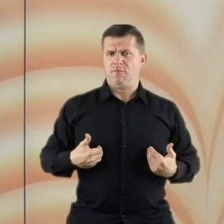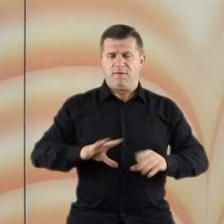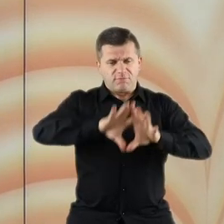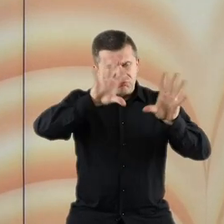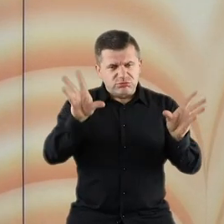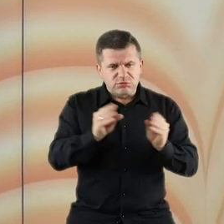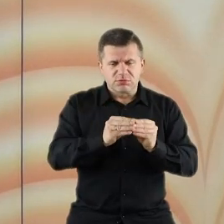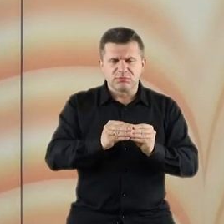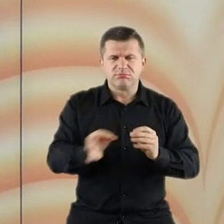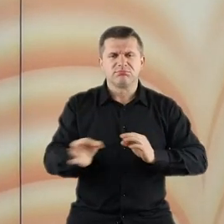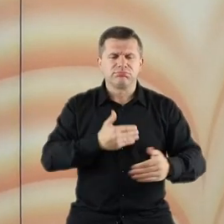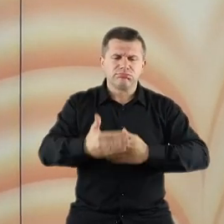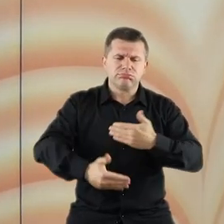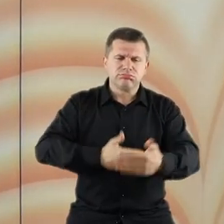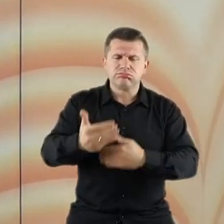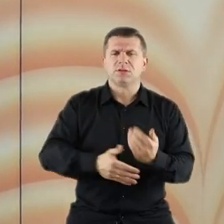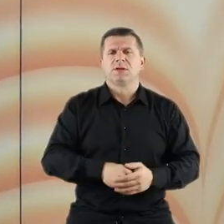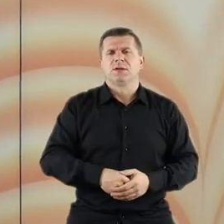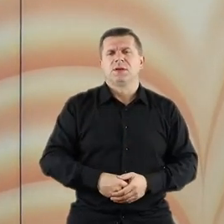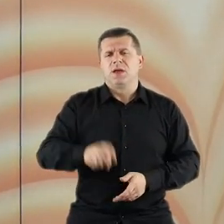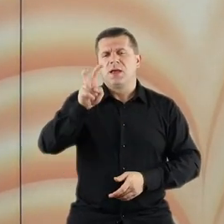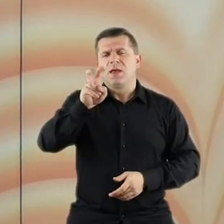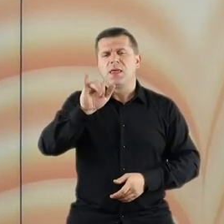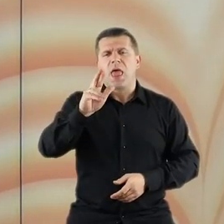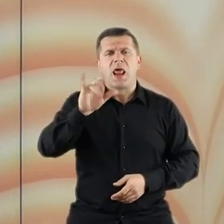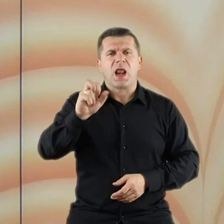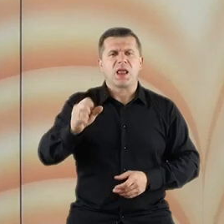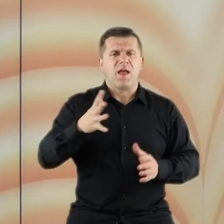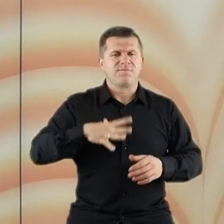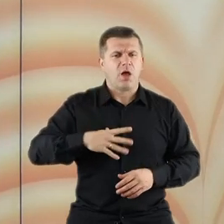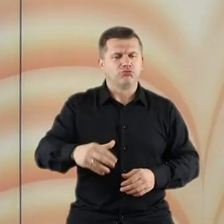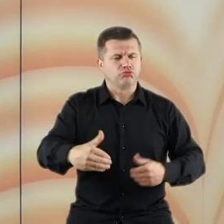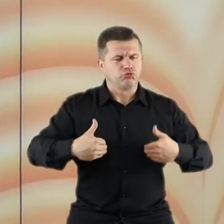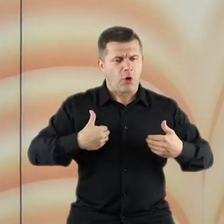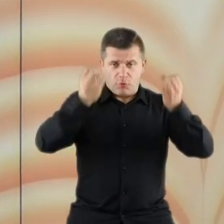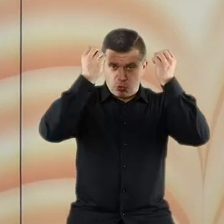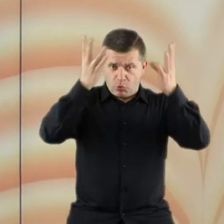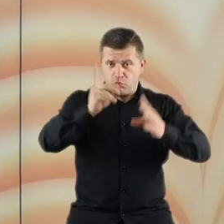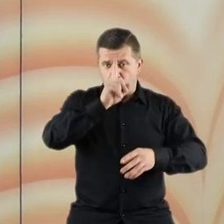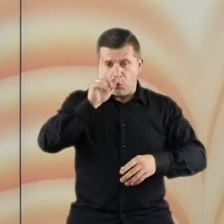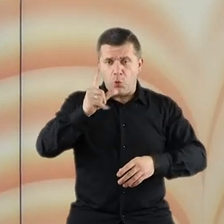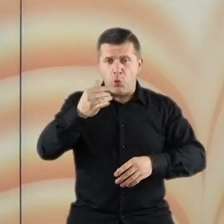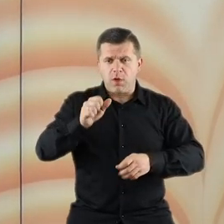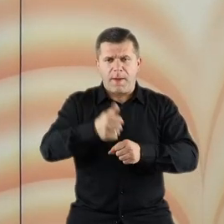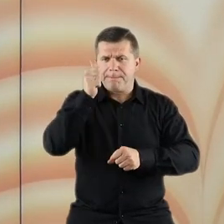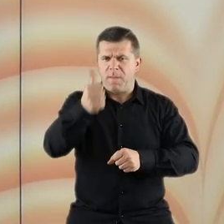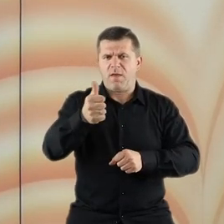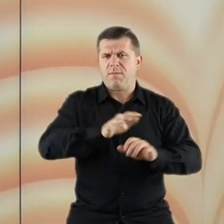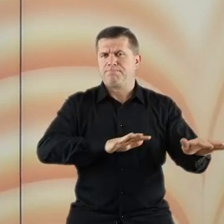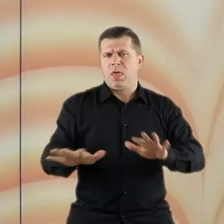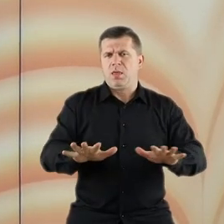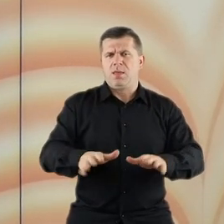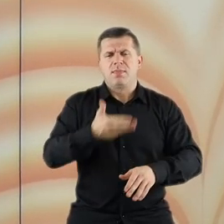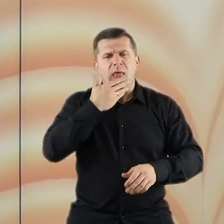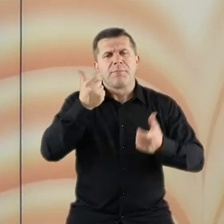we wszystkich hierarchia aksjologicznych we wszystkich Hierarchia wartości sobie w kulturze ludowej jest na pierwszym miejscu